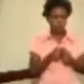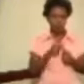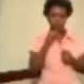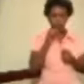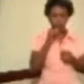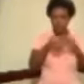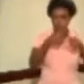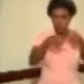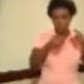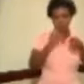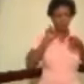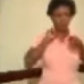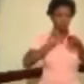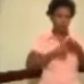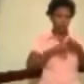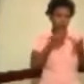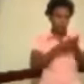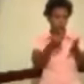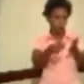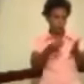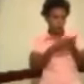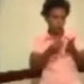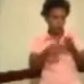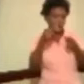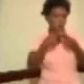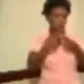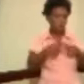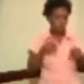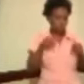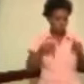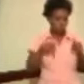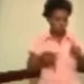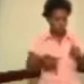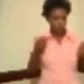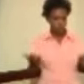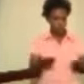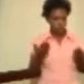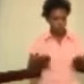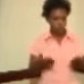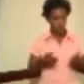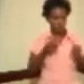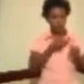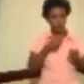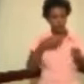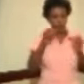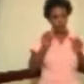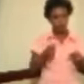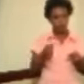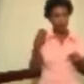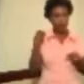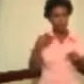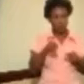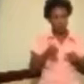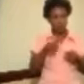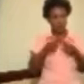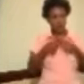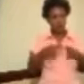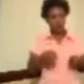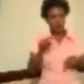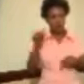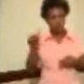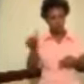riz, 500 000 tonnes, et nous pas produit 200 000. Il faut que nous importions les. Le problème, c'est que ou pas capable brutalement, ou dit,